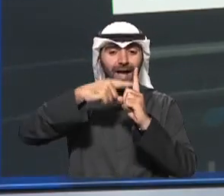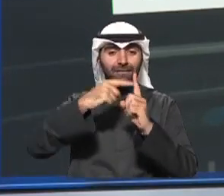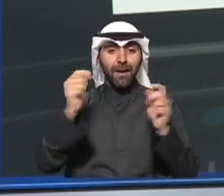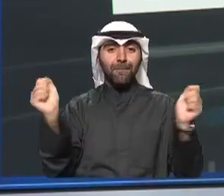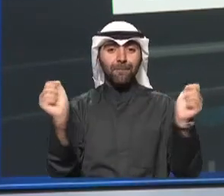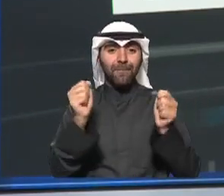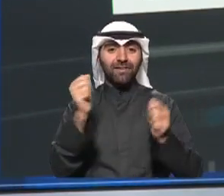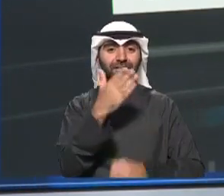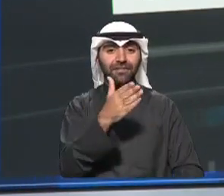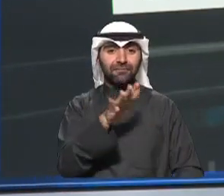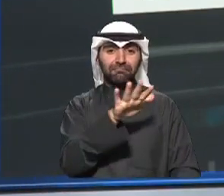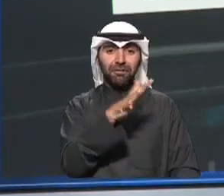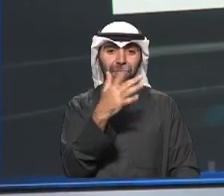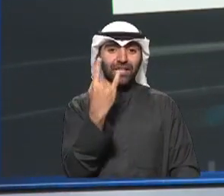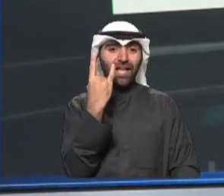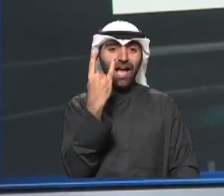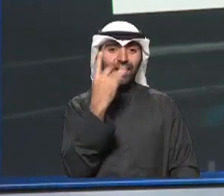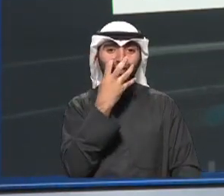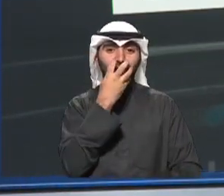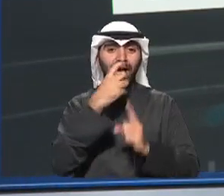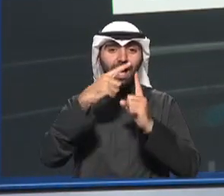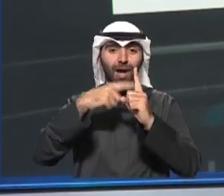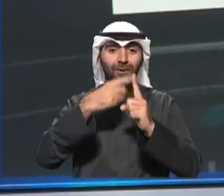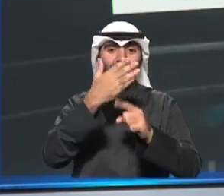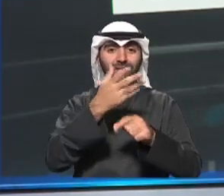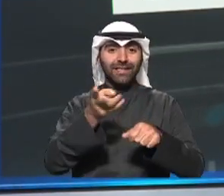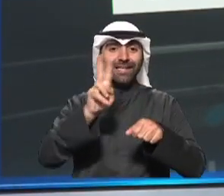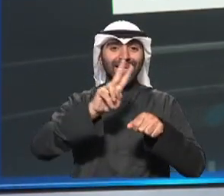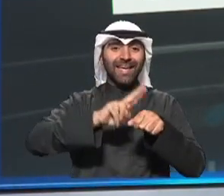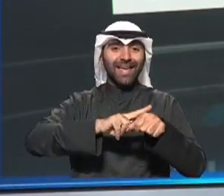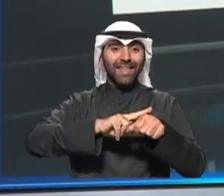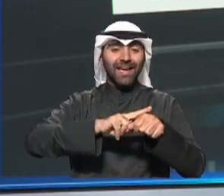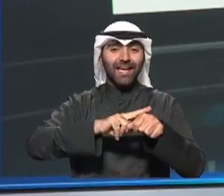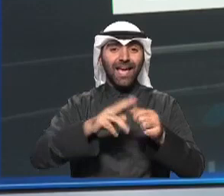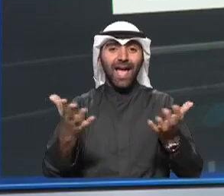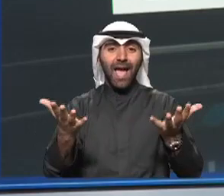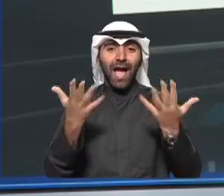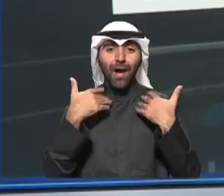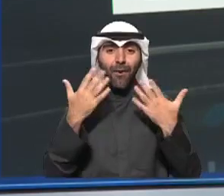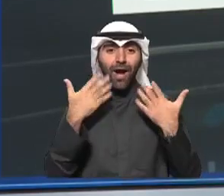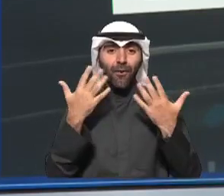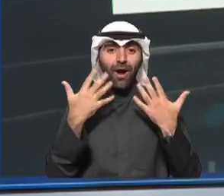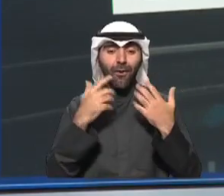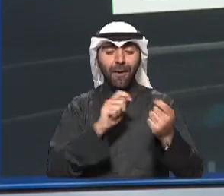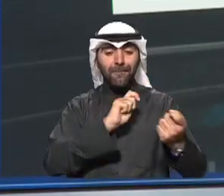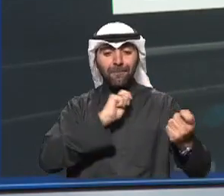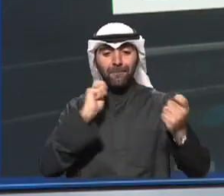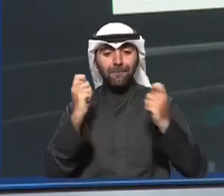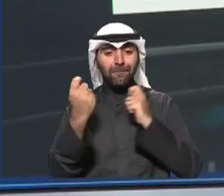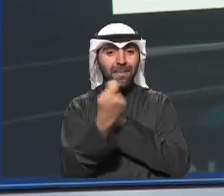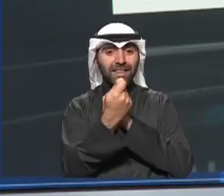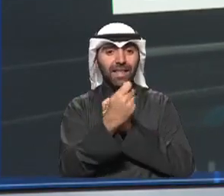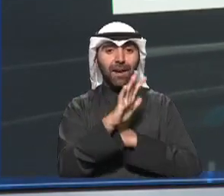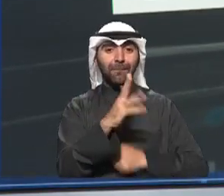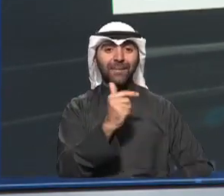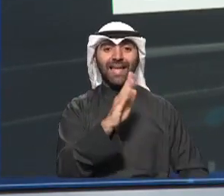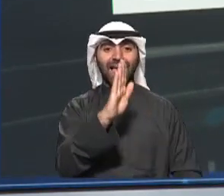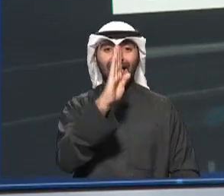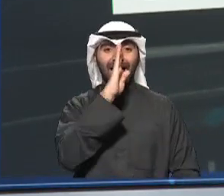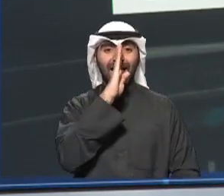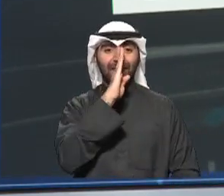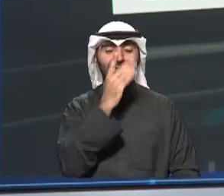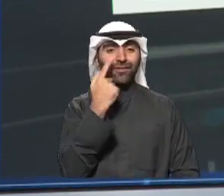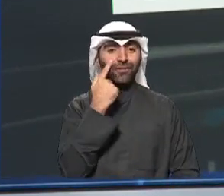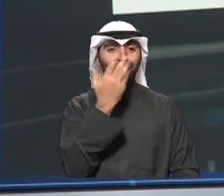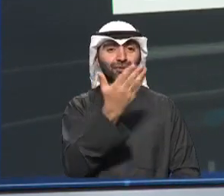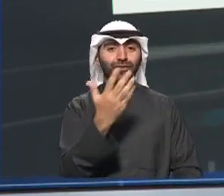مئوية، راح تتحول تدريجيا الرياح إلى رياح جنوبية شرقية راح تكون ملحوظة أكثر في يوم الأثنين، مع استمرارها خفيفة إلى معتدلة